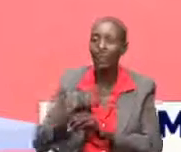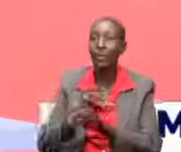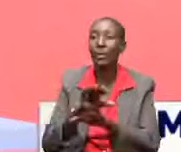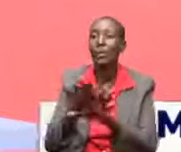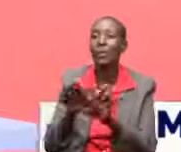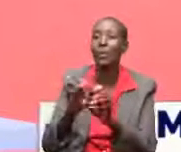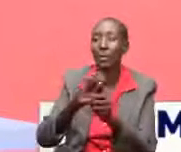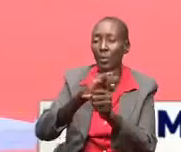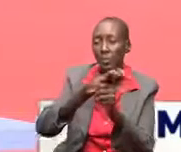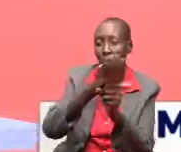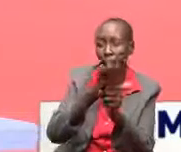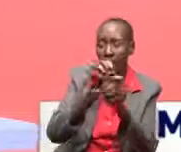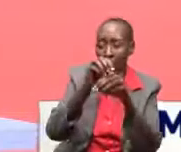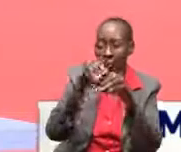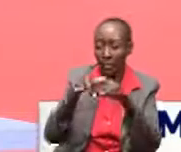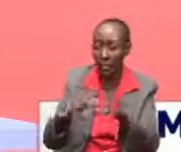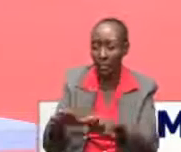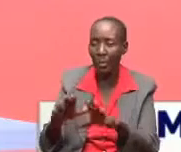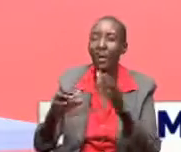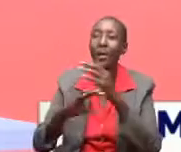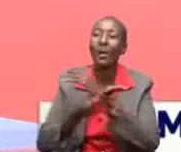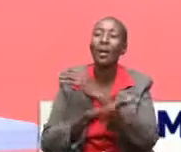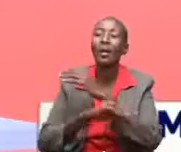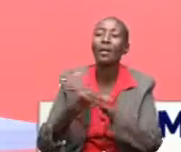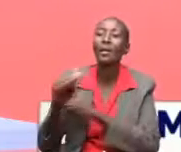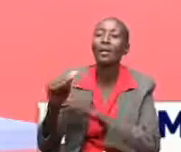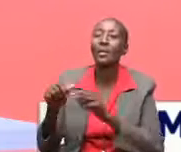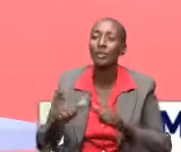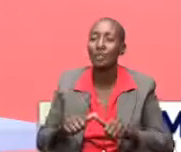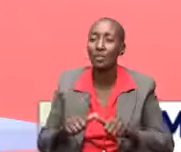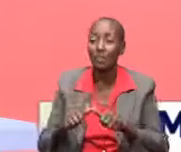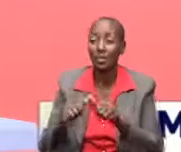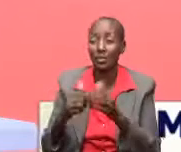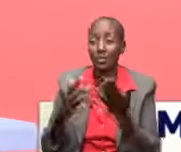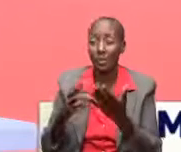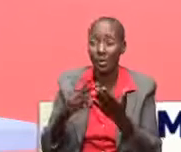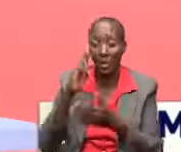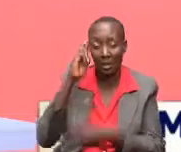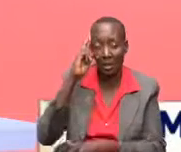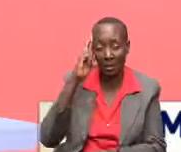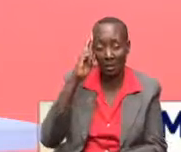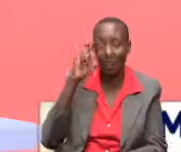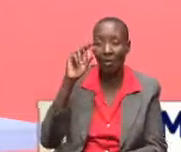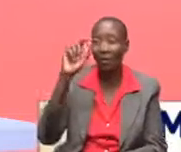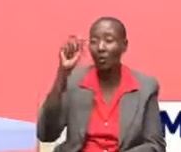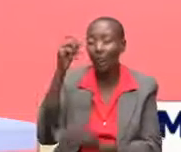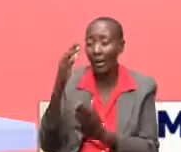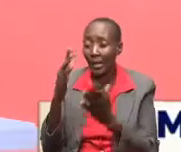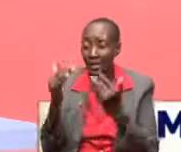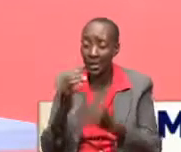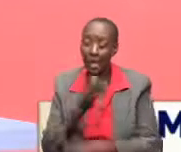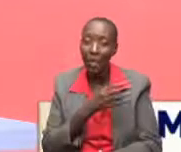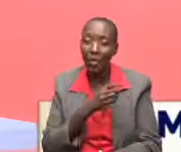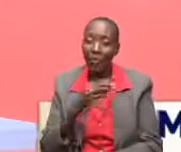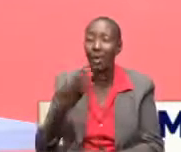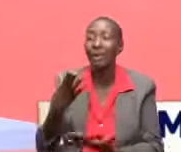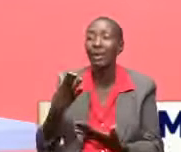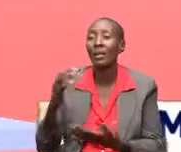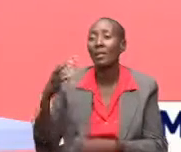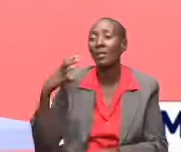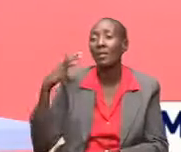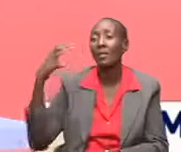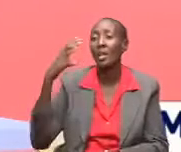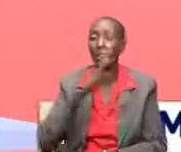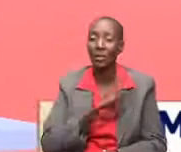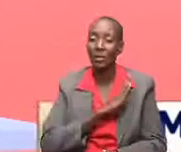Corona katika mataifa mengine kukiendelea kuzua hofu miongoni mwa Wakenya, mwenyekiti wa baraza la magavana Wycliff Oparanya anasema